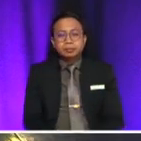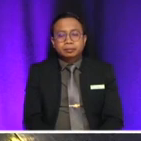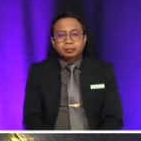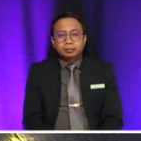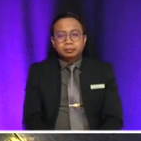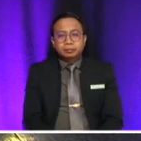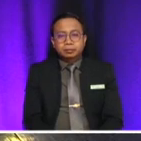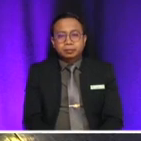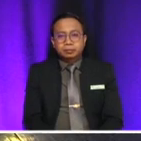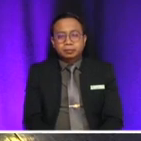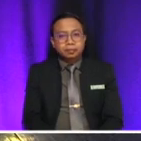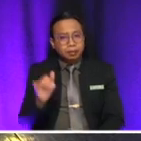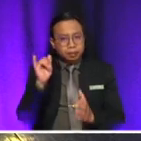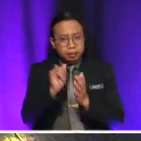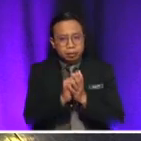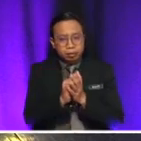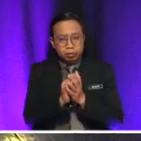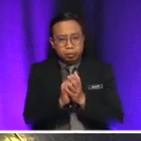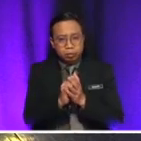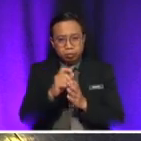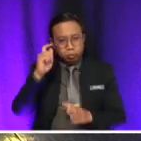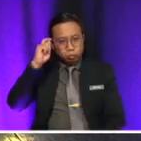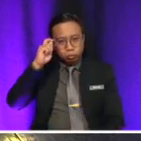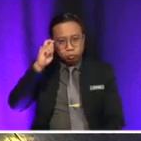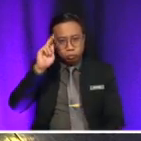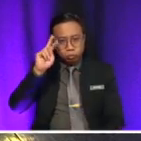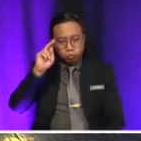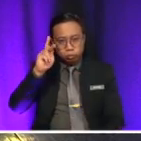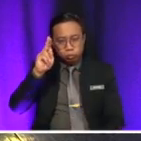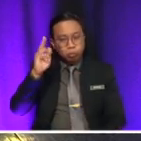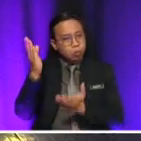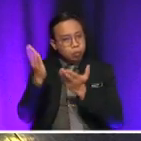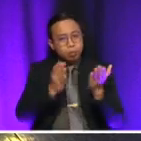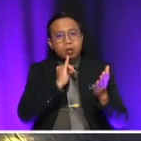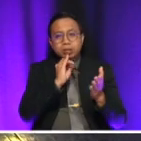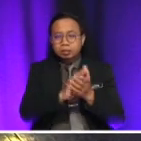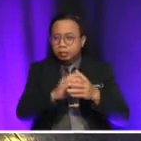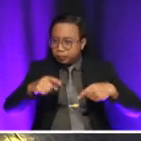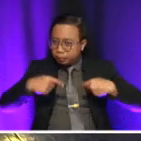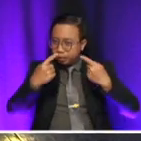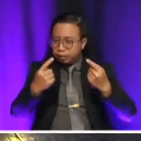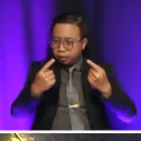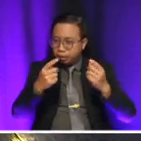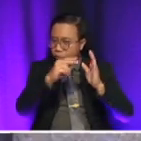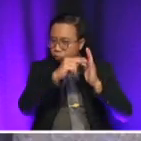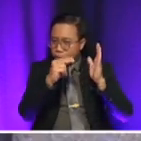sebenarnya itu adalah tungku Abdul ramai sendiri bahwa istri dia pergi mengunduh